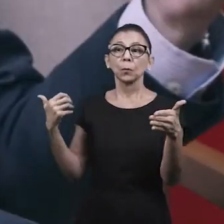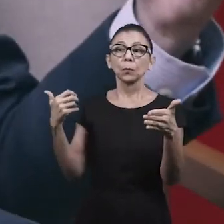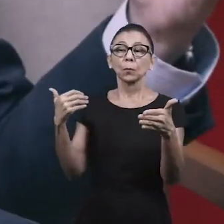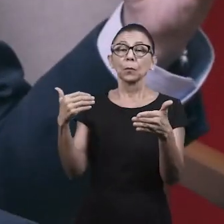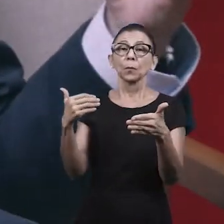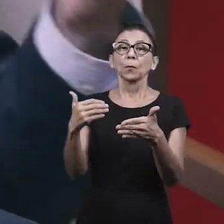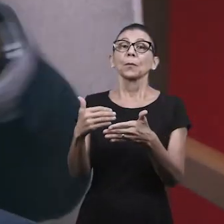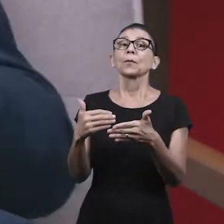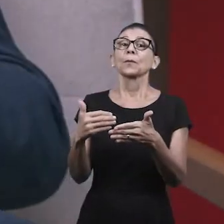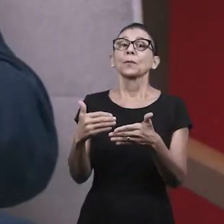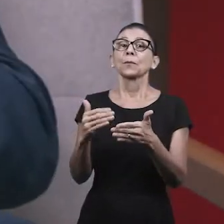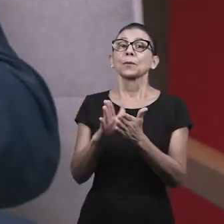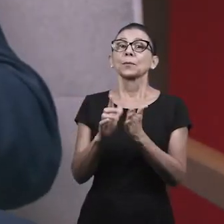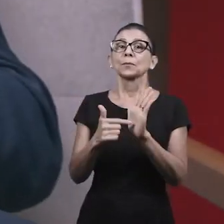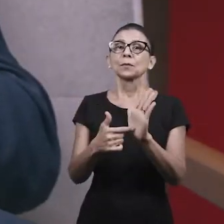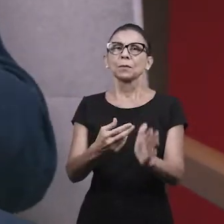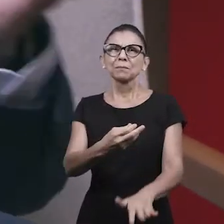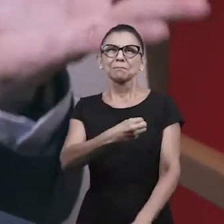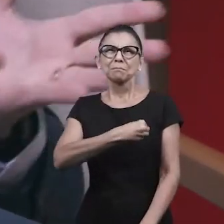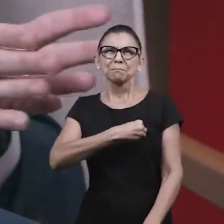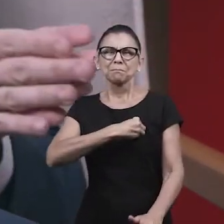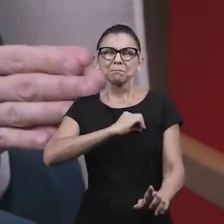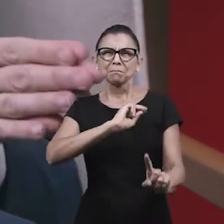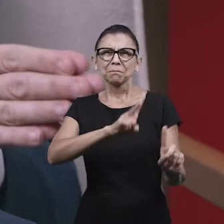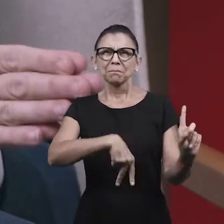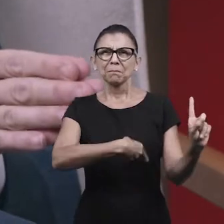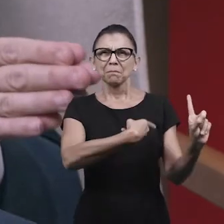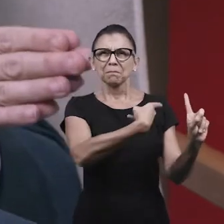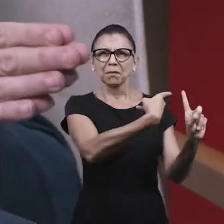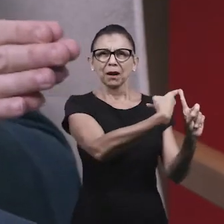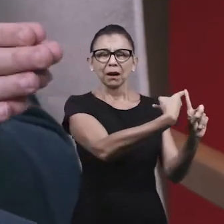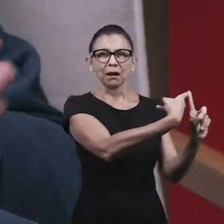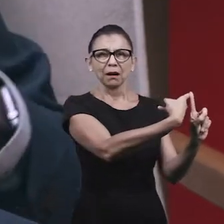cité. Ça, c'est prophétique. Dans les derniers jours,